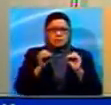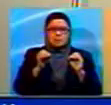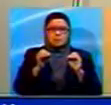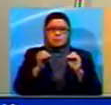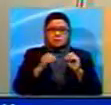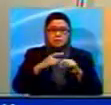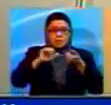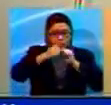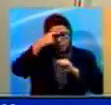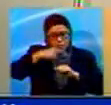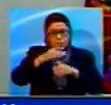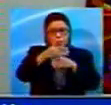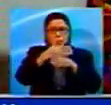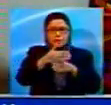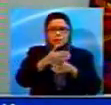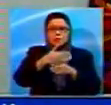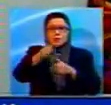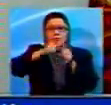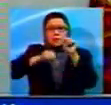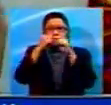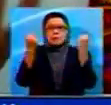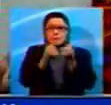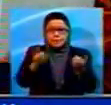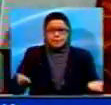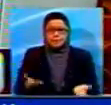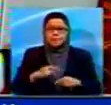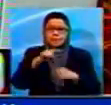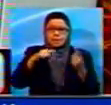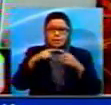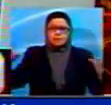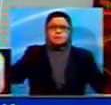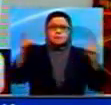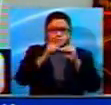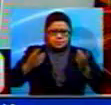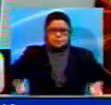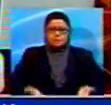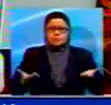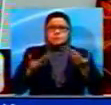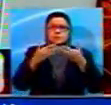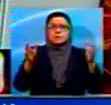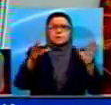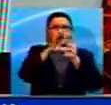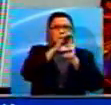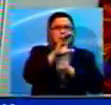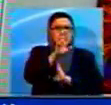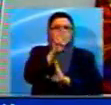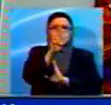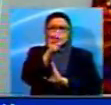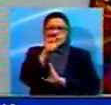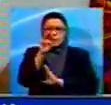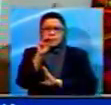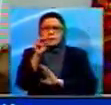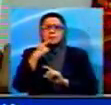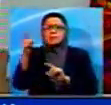company yang ada dekat sinilah bila datang kat sini dia dah terbuka macam contoh uem kan saya rasa ramai tak tahu pasal